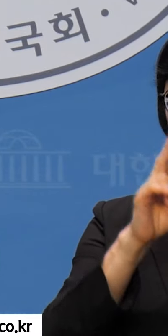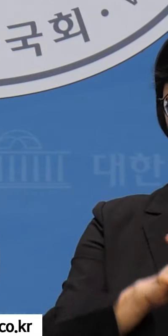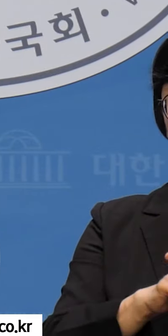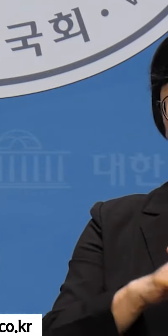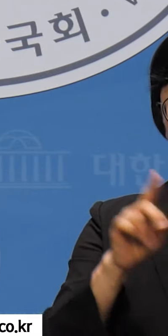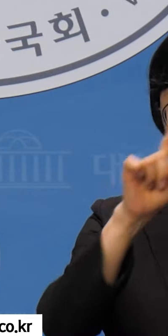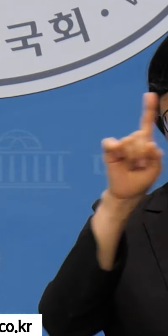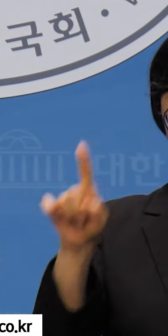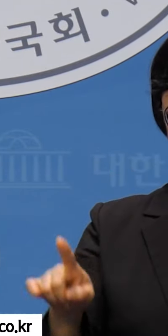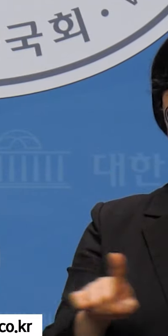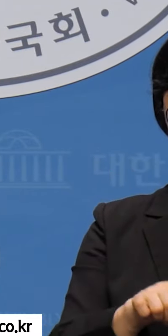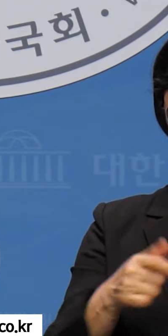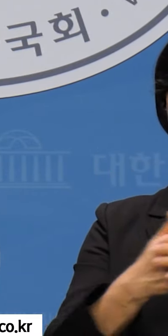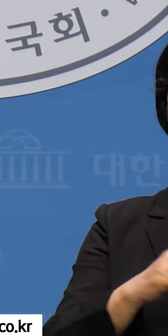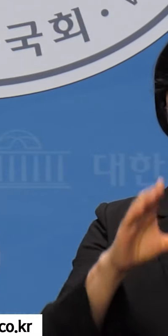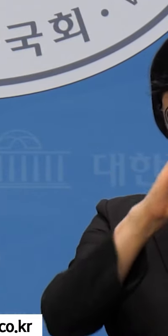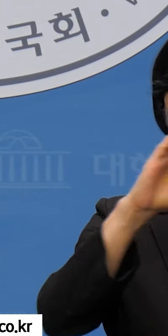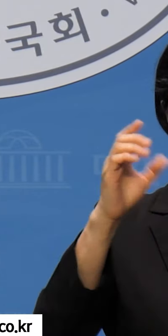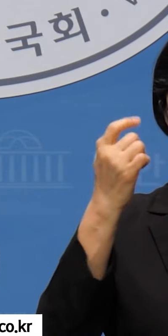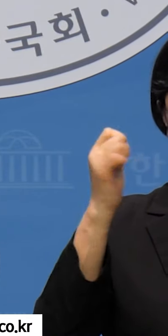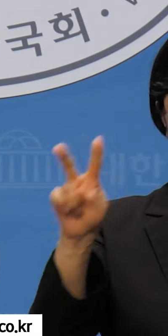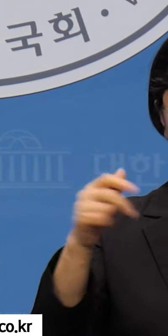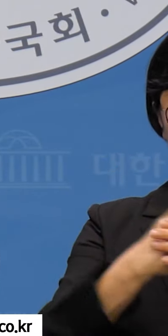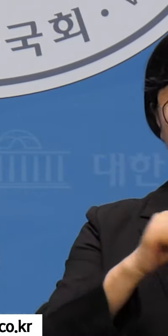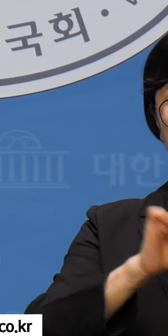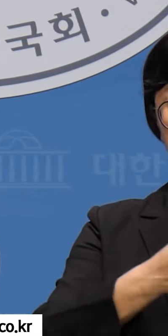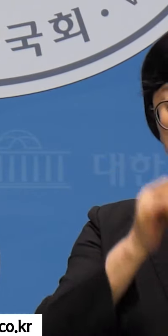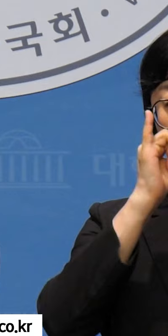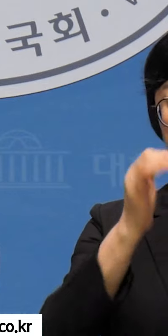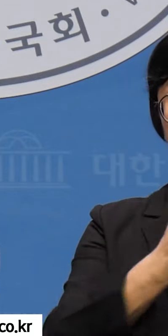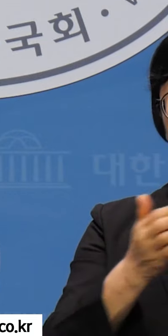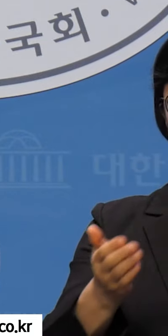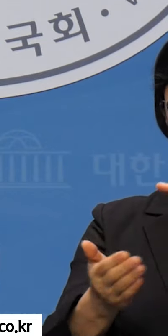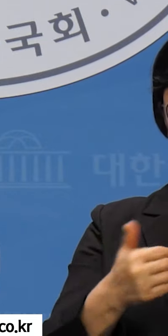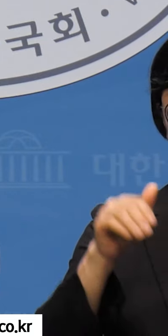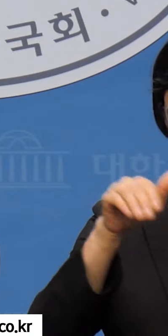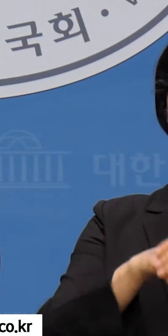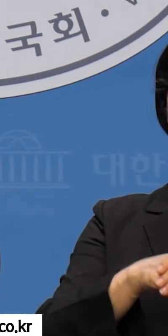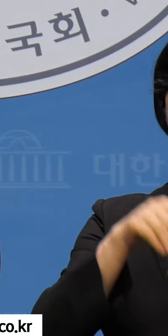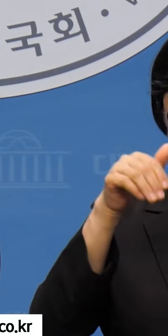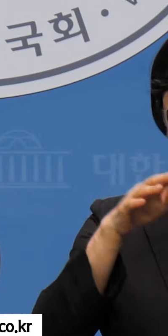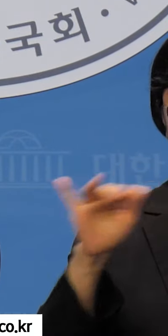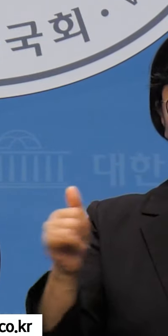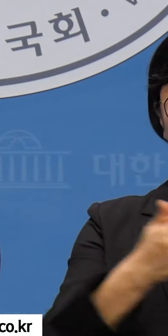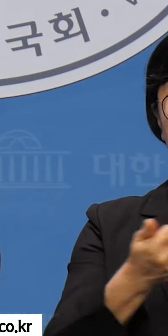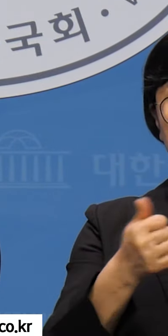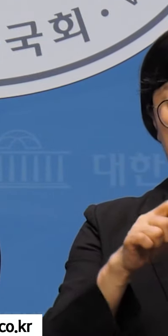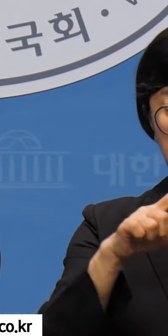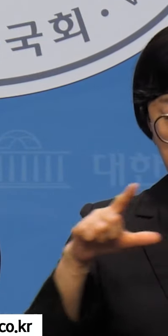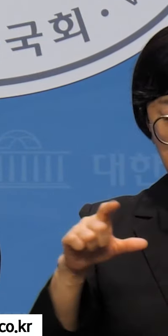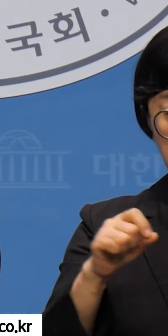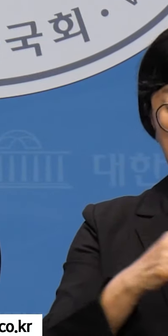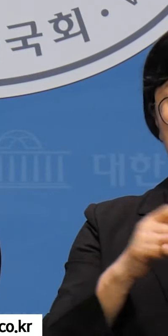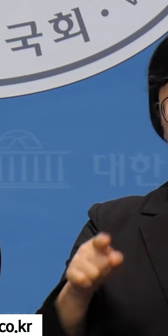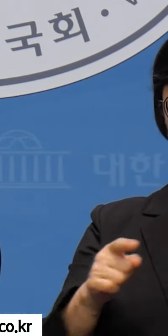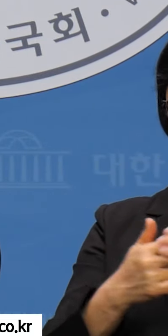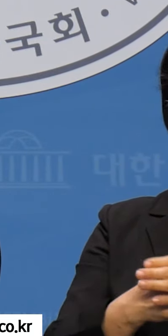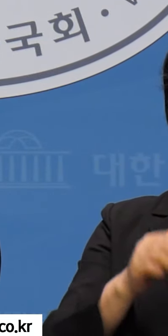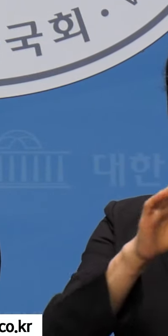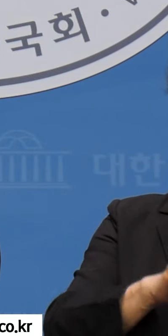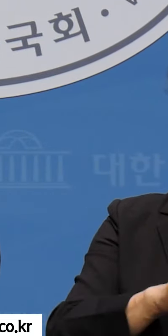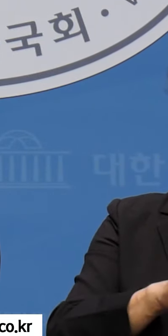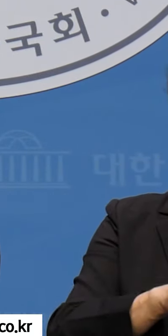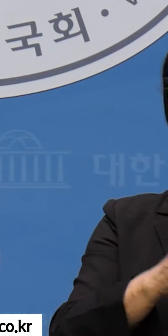우표투표함 보관장소 CCTV 상시공개. 4. 사전투표 선거인 신분증 이미지